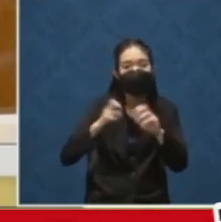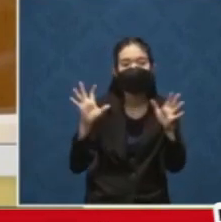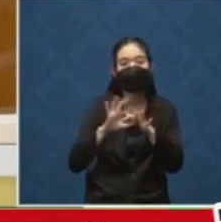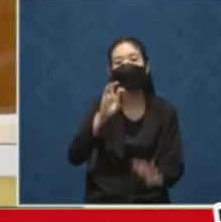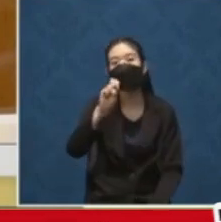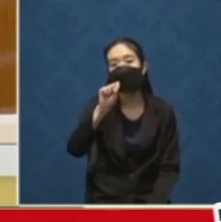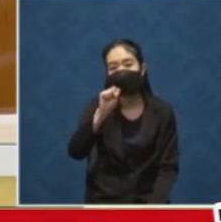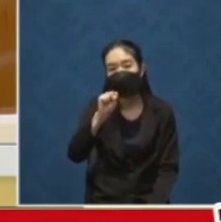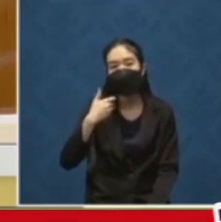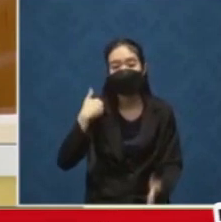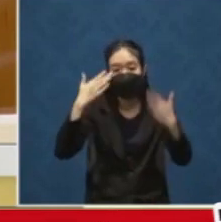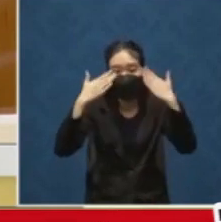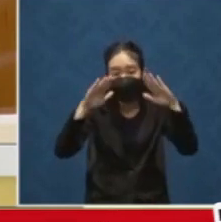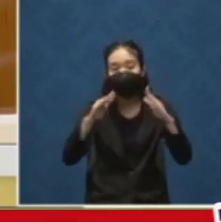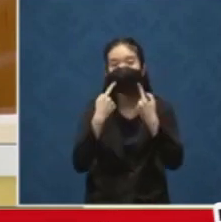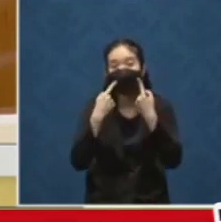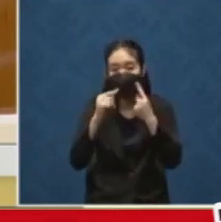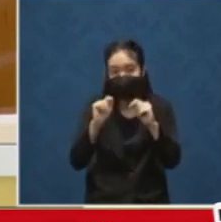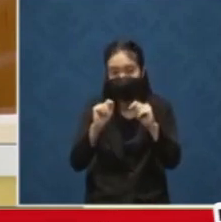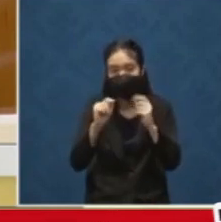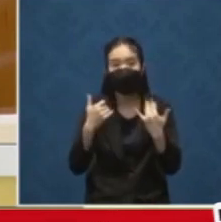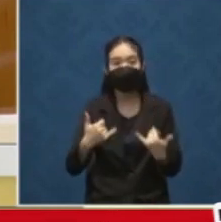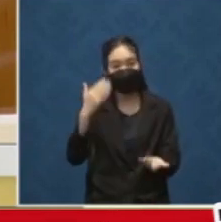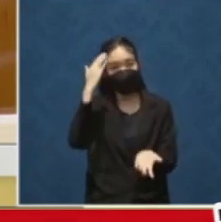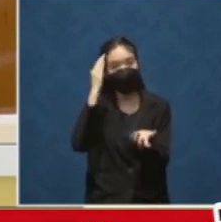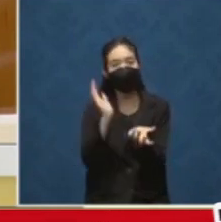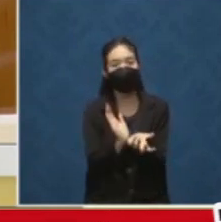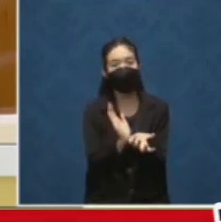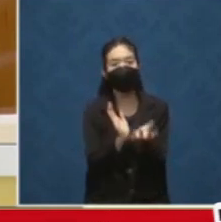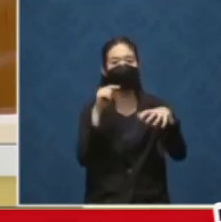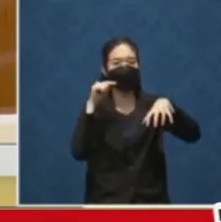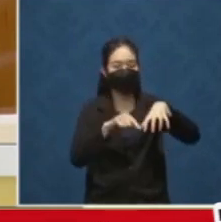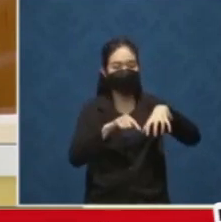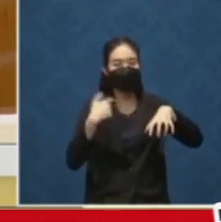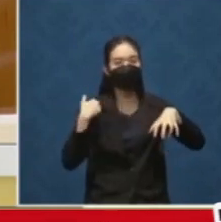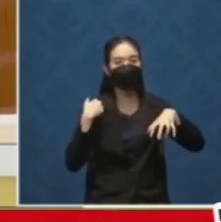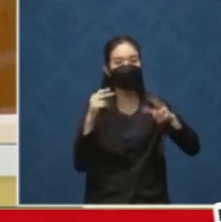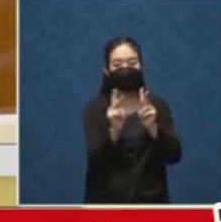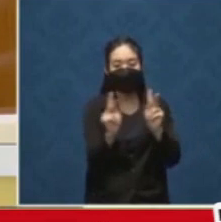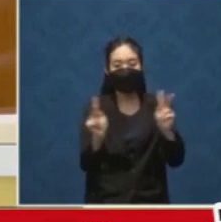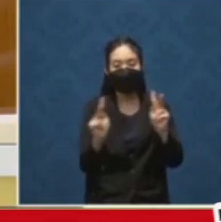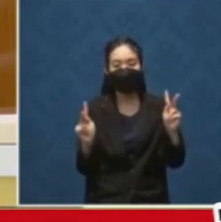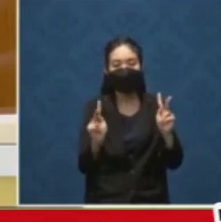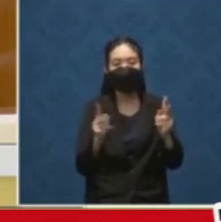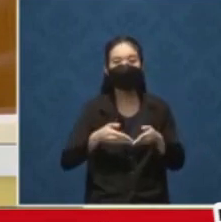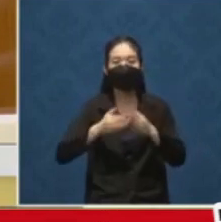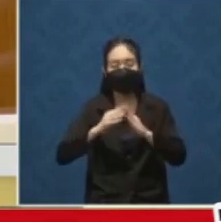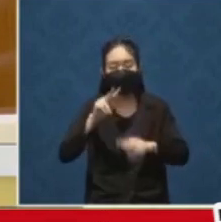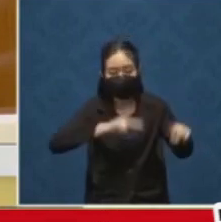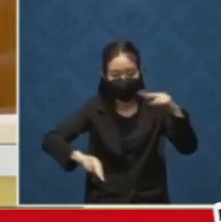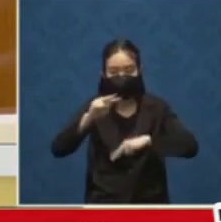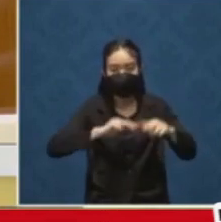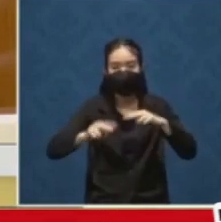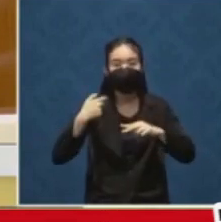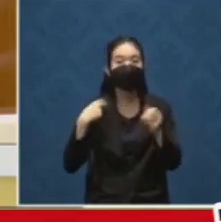ปัญหาข้อสอบ เป็นคำตอบ 4 ชุดตรนี้ทางลหญิงชาติกได้สอบสวน ตั้งกมาการสอบสวนโ